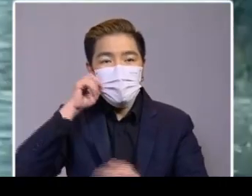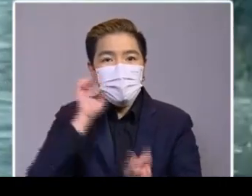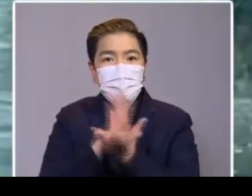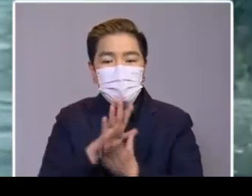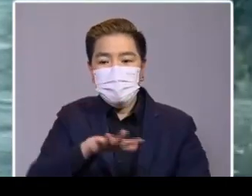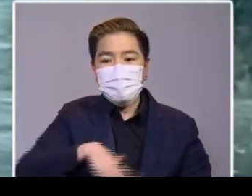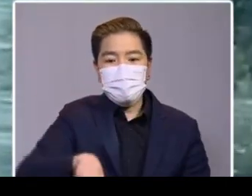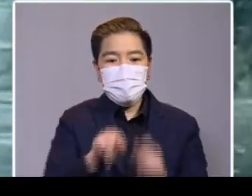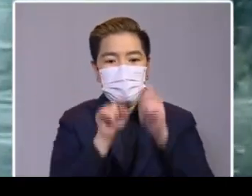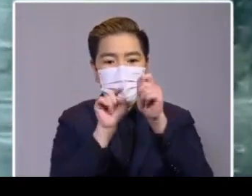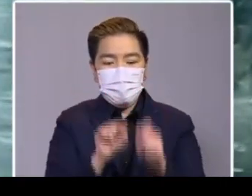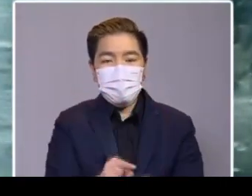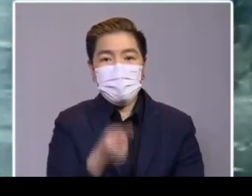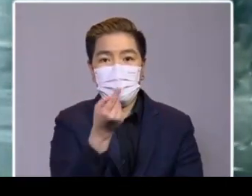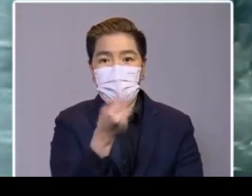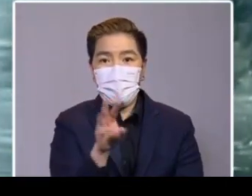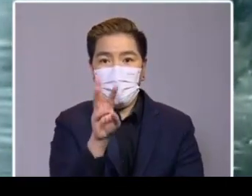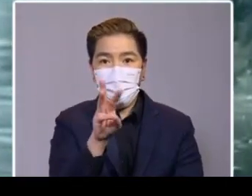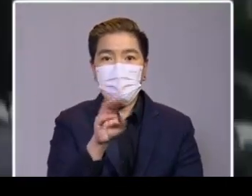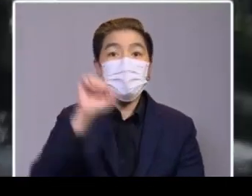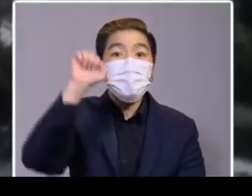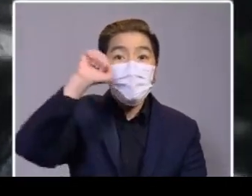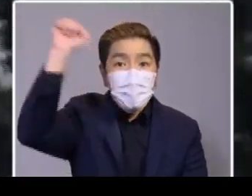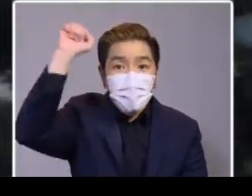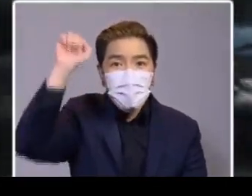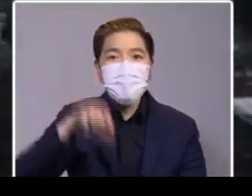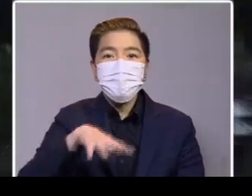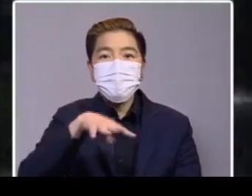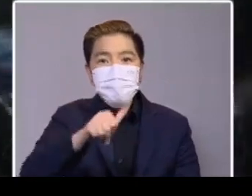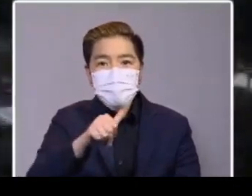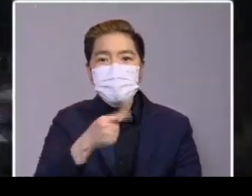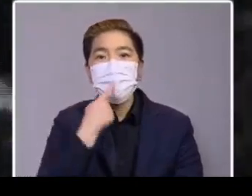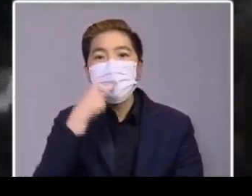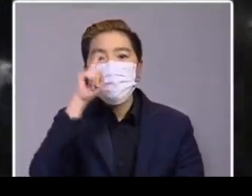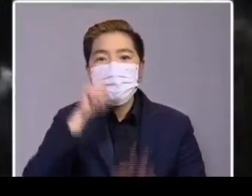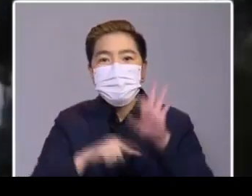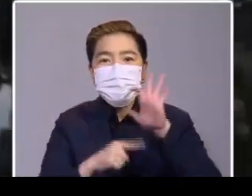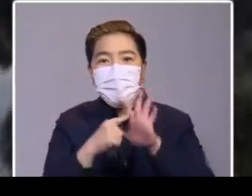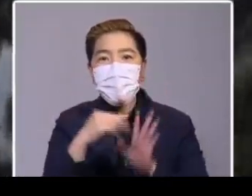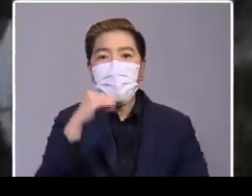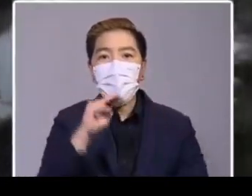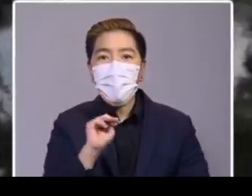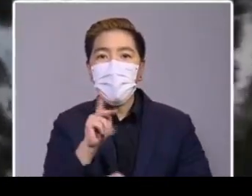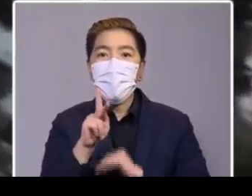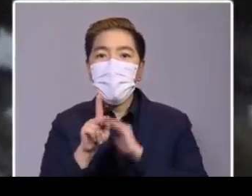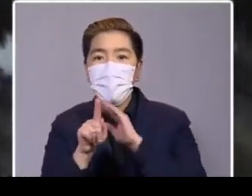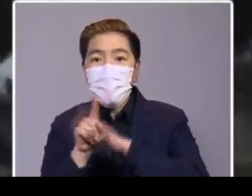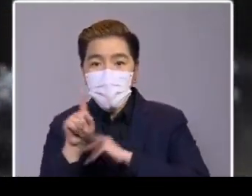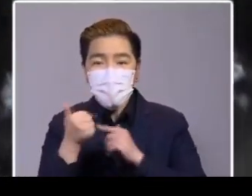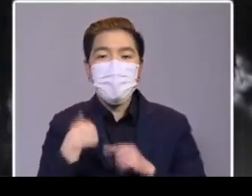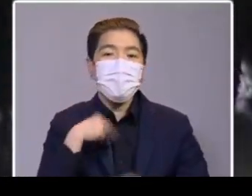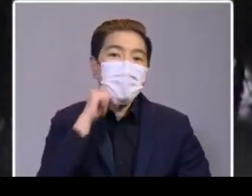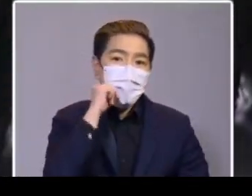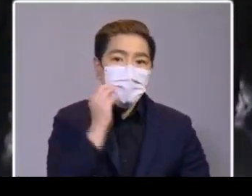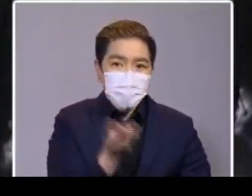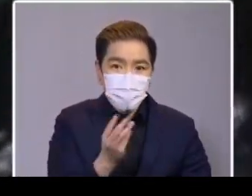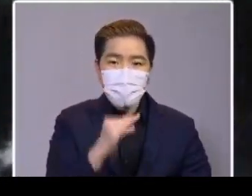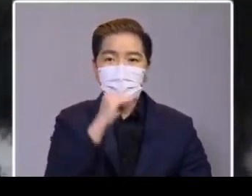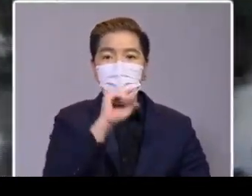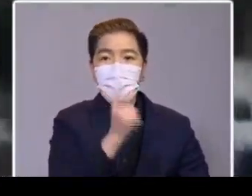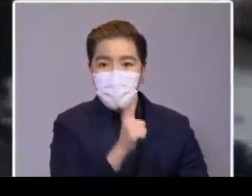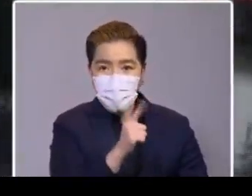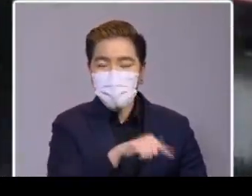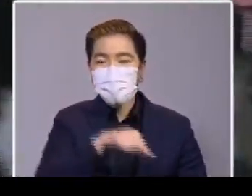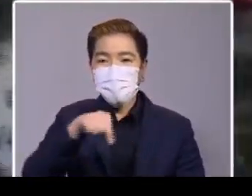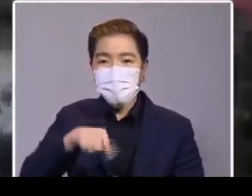กระทบในพื้นที่ 6อำเภอของอ่างทองก็มีไชโยอำเภอเมืองอำเภอป่าโมกและก็จะมีในลุ่มน้ำแม่น้ำน้อยในอำเภอโพธิ์ทองกับ